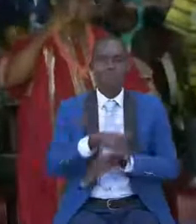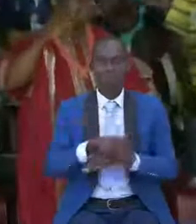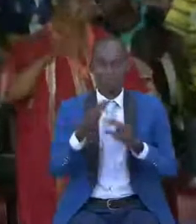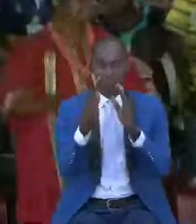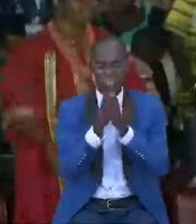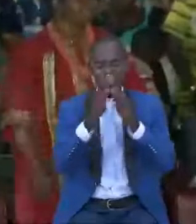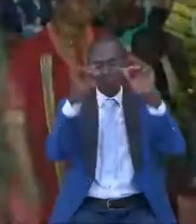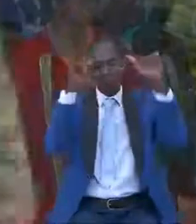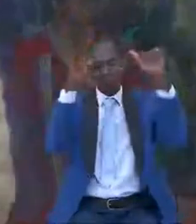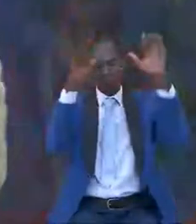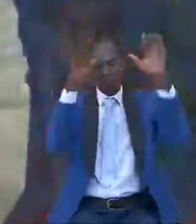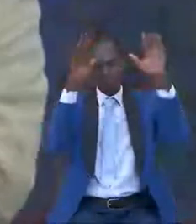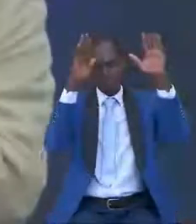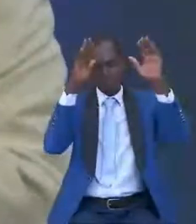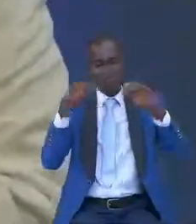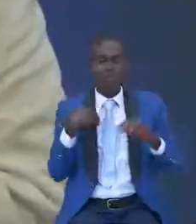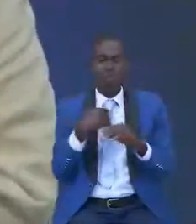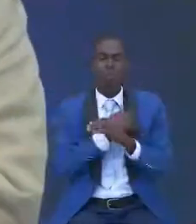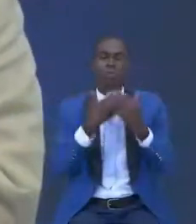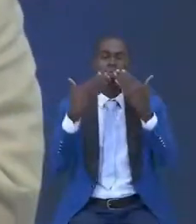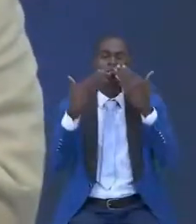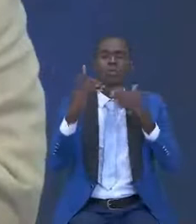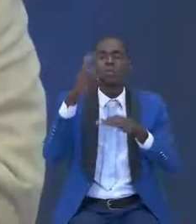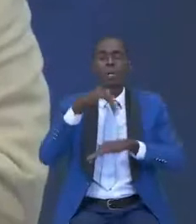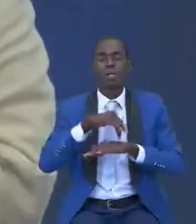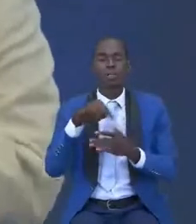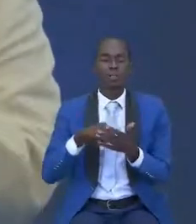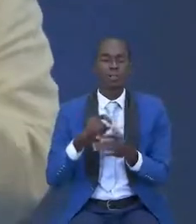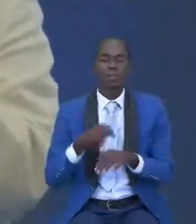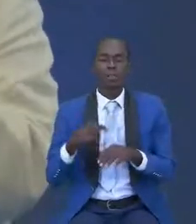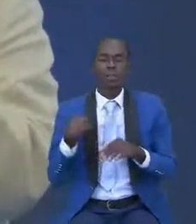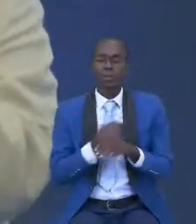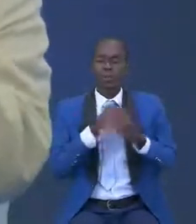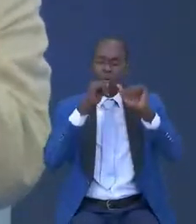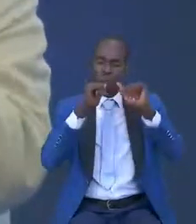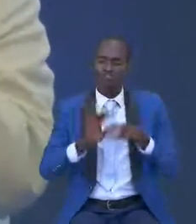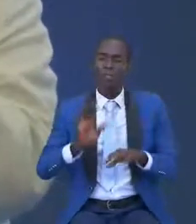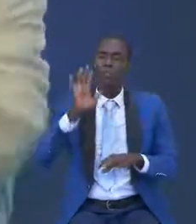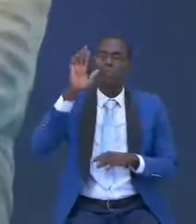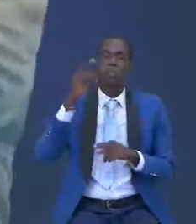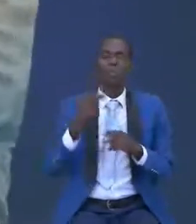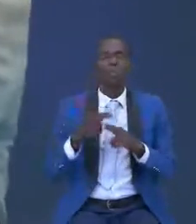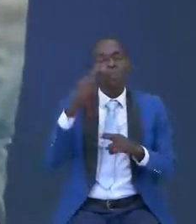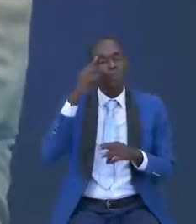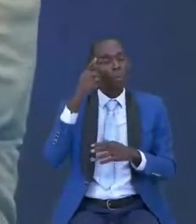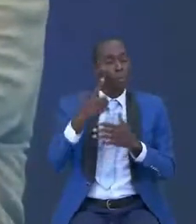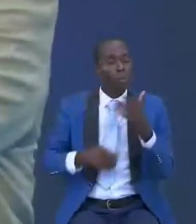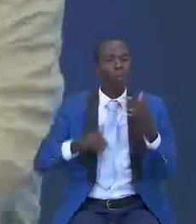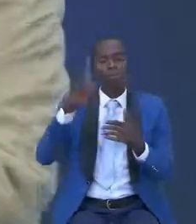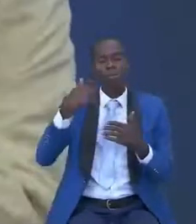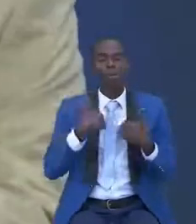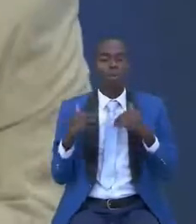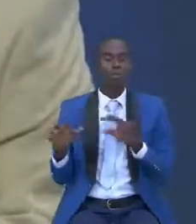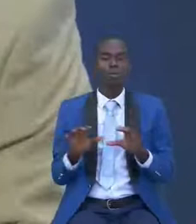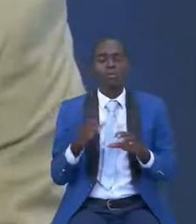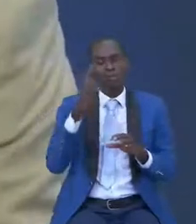Dieu sera si bon ce soir. Prions ensemble. Père, nous te remercions en ce moment. Nous bénissons